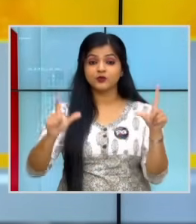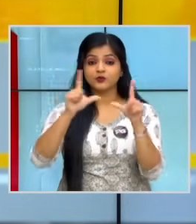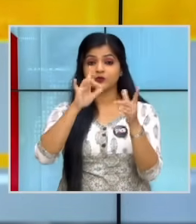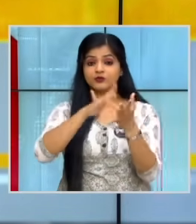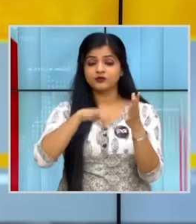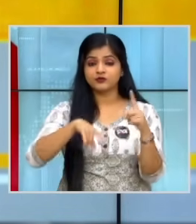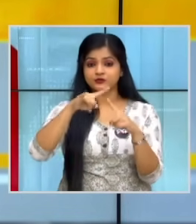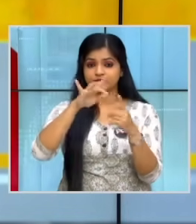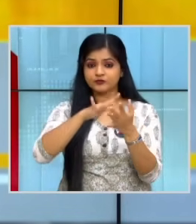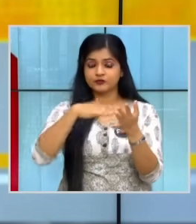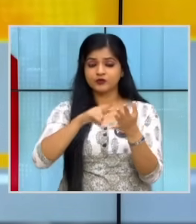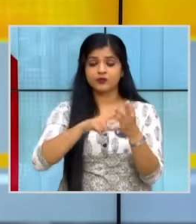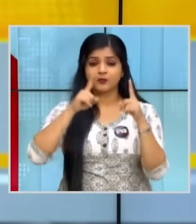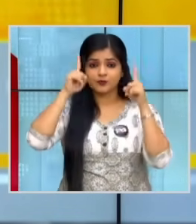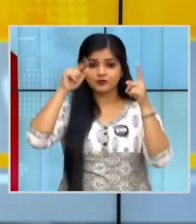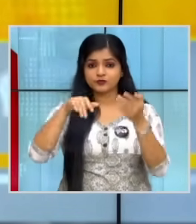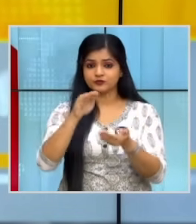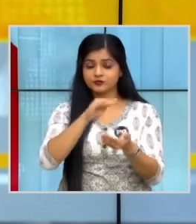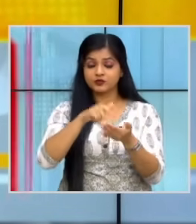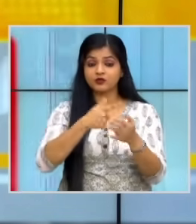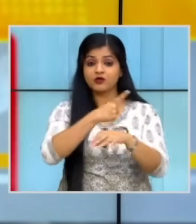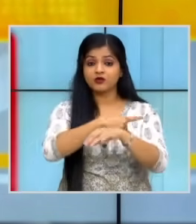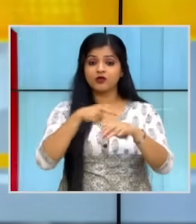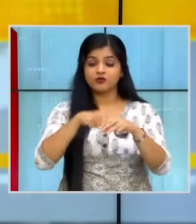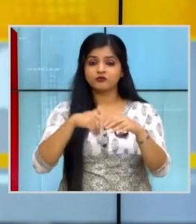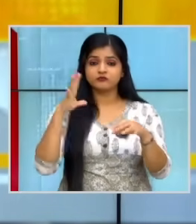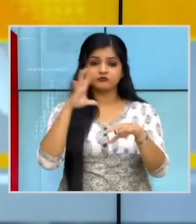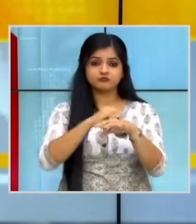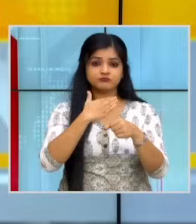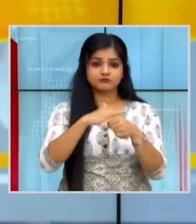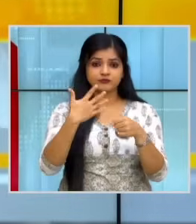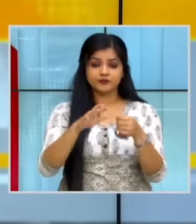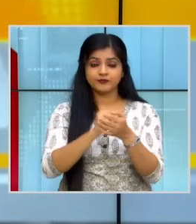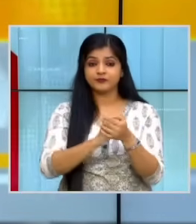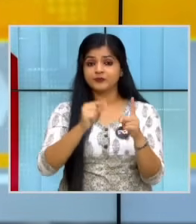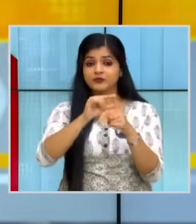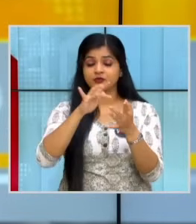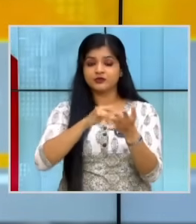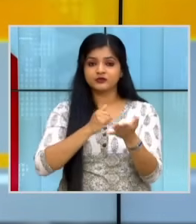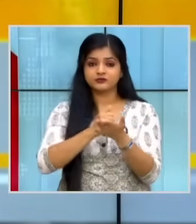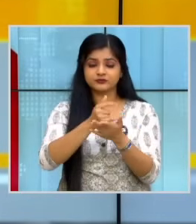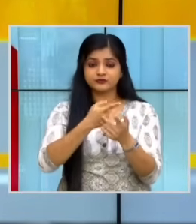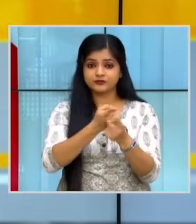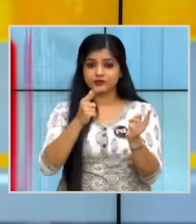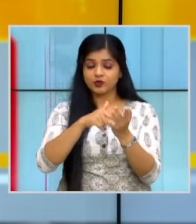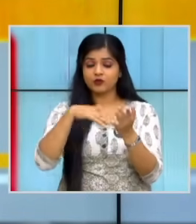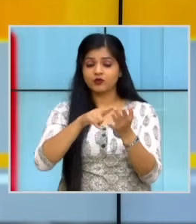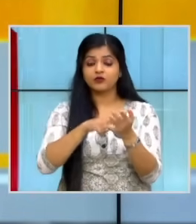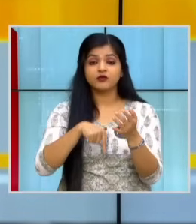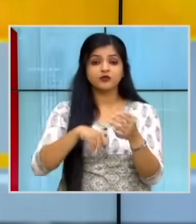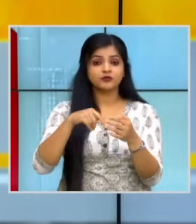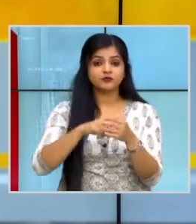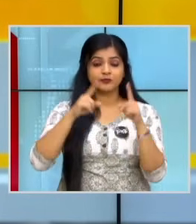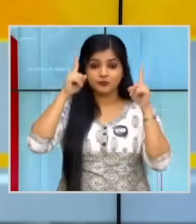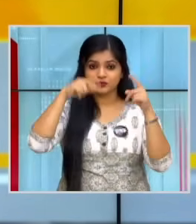വയനാട് തലപ്പുഴ ചിറക്കരയിൽ പശുക്കിടാവിനെ കടുവ കൊന്നു. പാരിസൺസ് ടീ എസ്റ്റേറ്റിലെ വയലിൽ കെട്ടിയിരുന്ന പശുക്കിടാവിനെയാണ് കടുവ